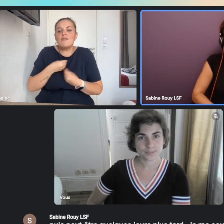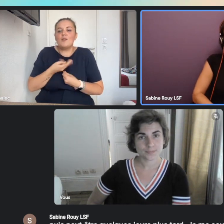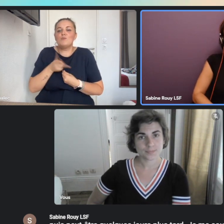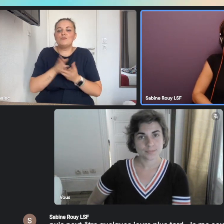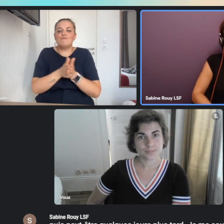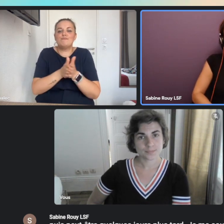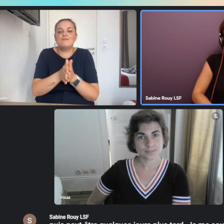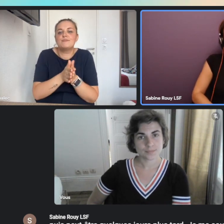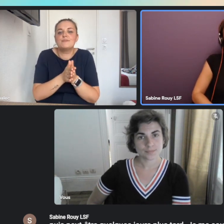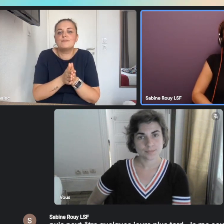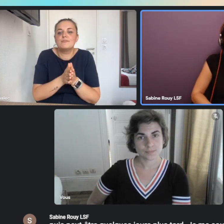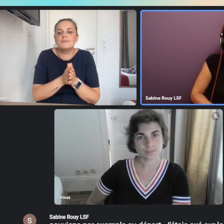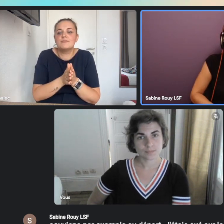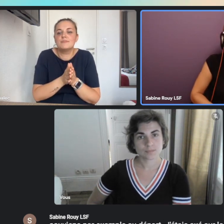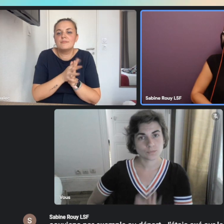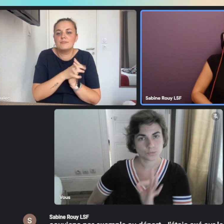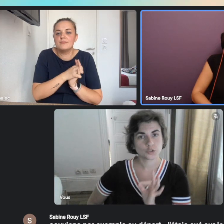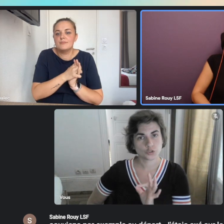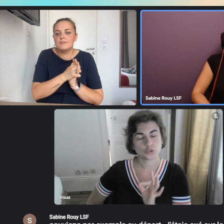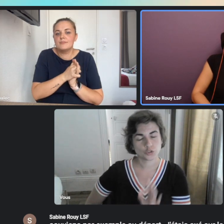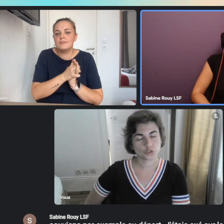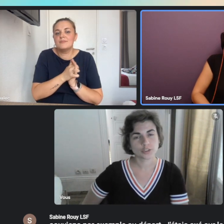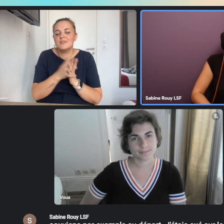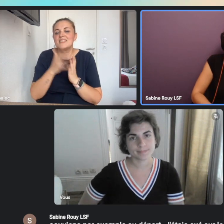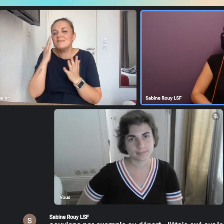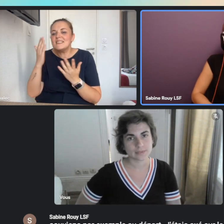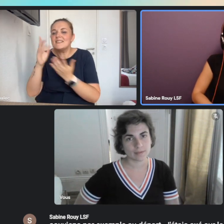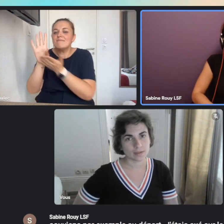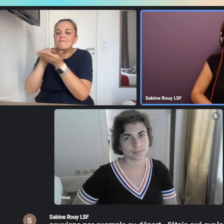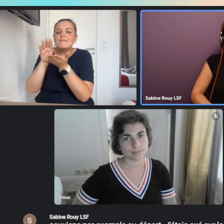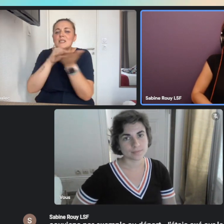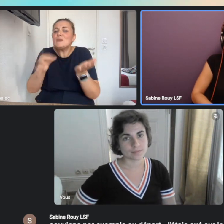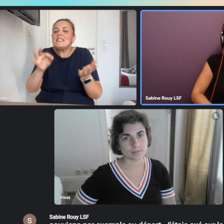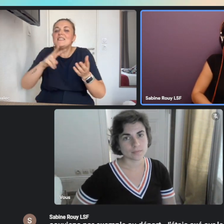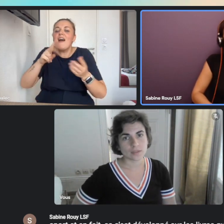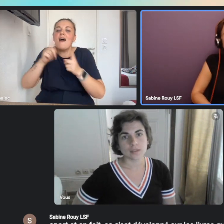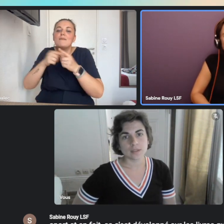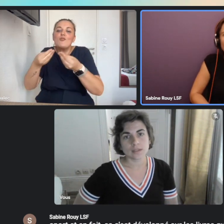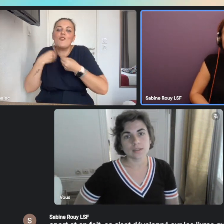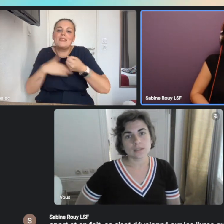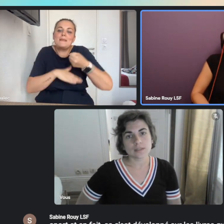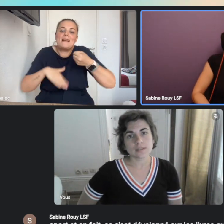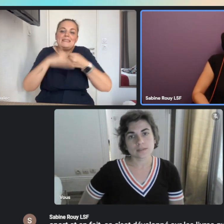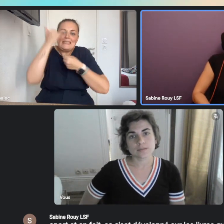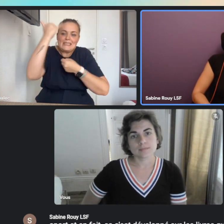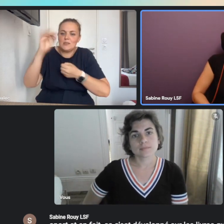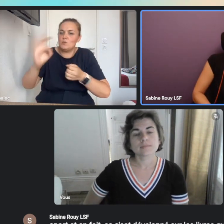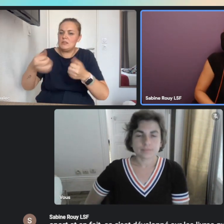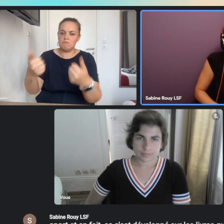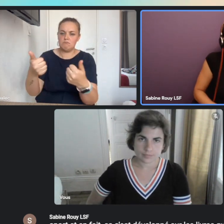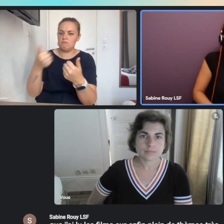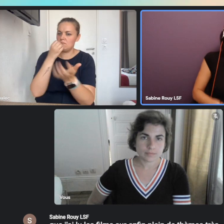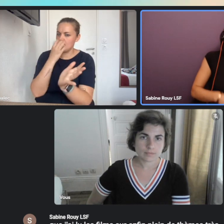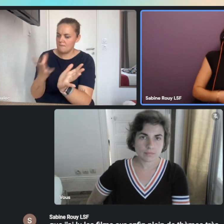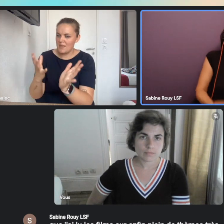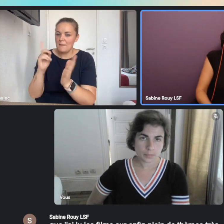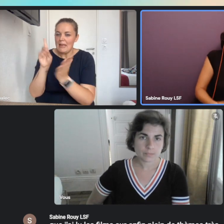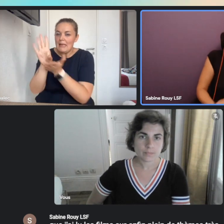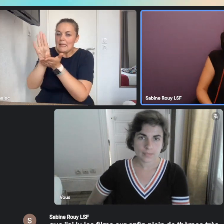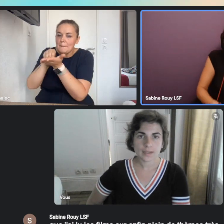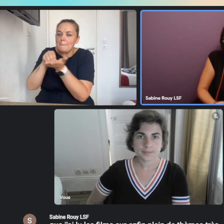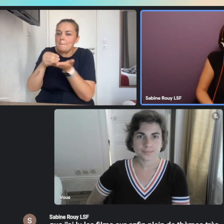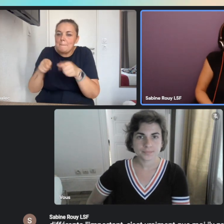prenne plaisir de noter les choses. Ça me motive. Oui, oui, tout à fait, effectivement. Si on prend des modèles à droite, à gauche, alors oui, effectivement, ça permet